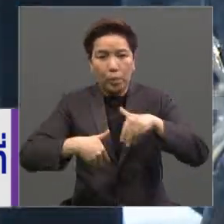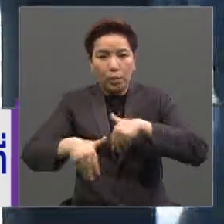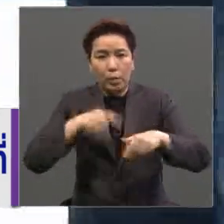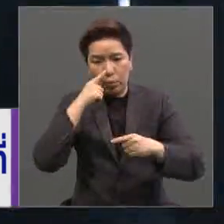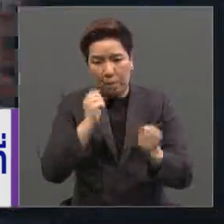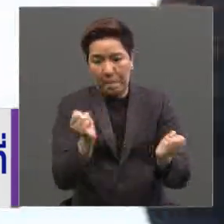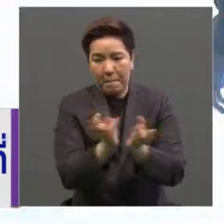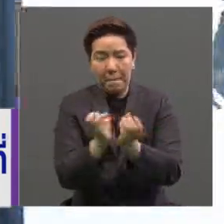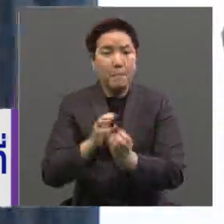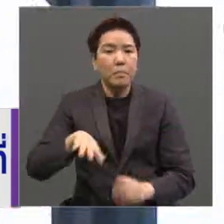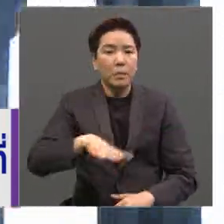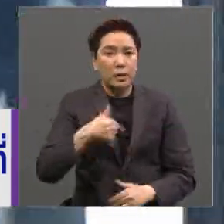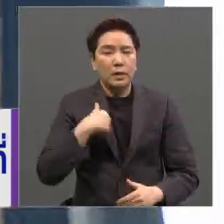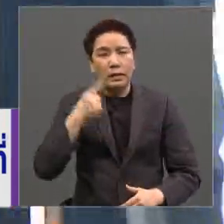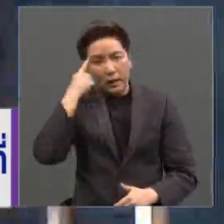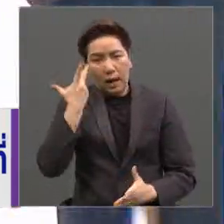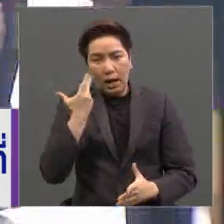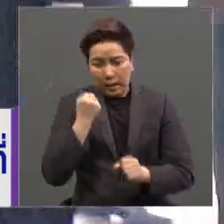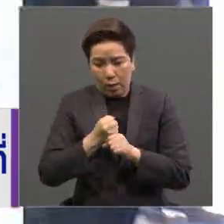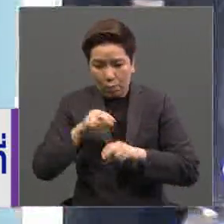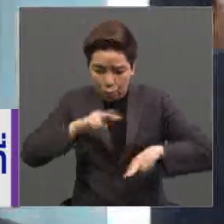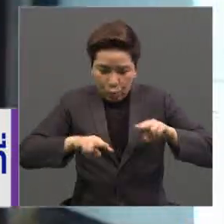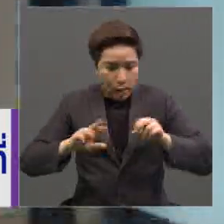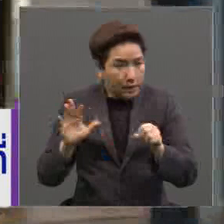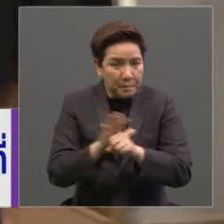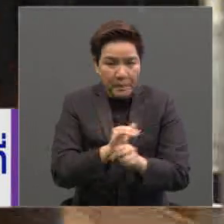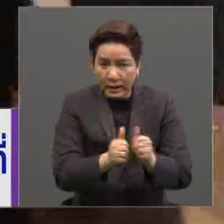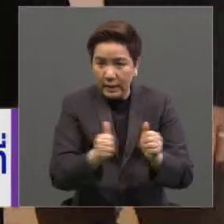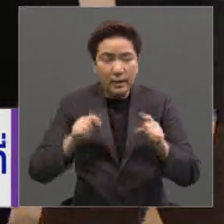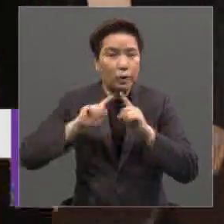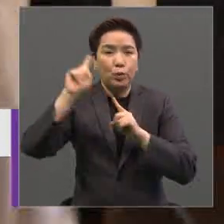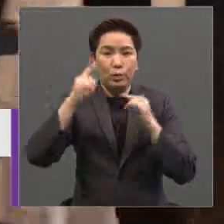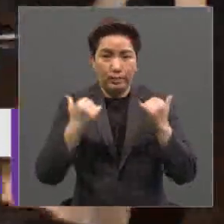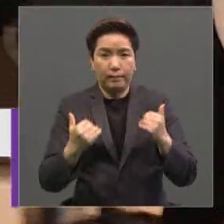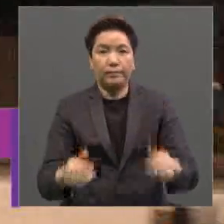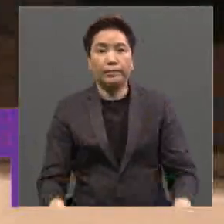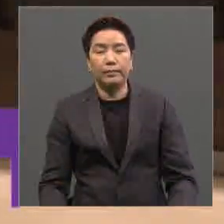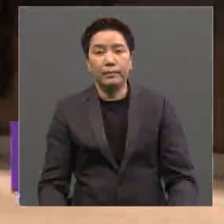ที่ได้รับผลกระทบโดยย้ำว่าจะให้ความดูแลอย่างดีที่สุดค่ะ